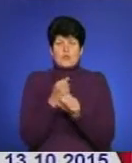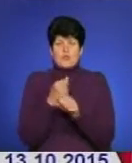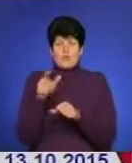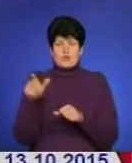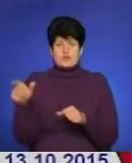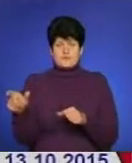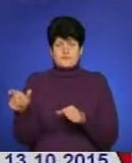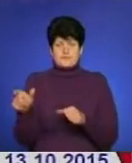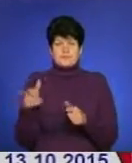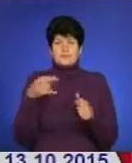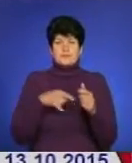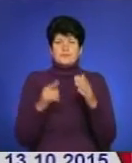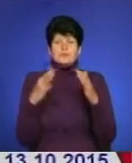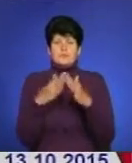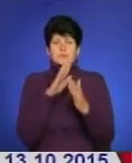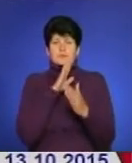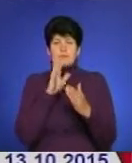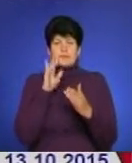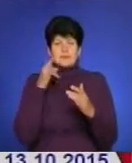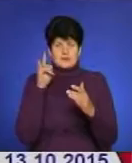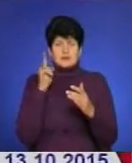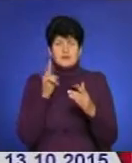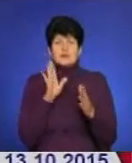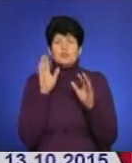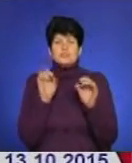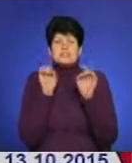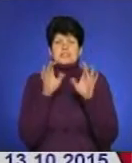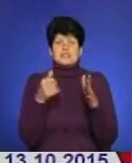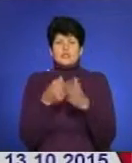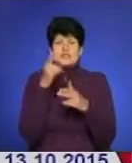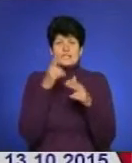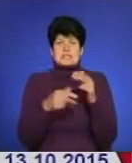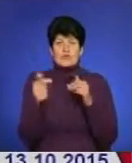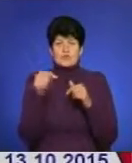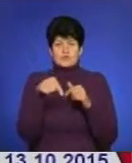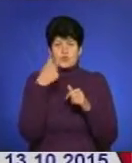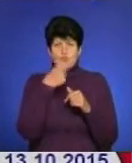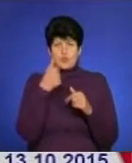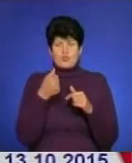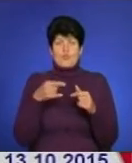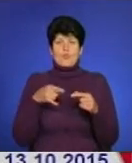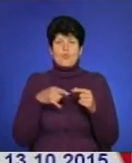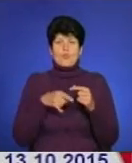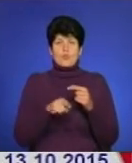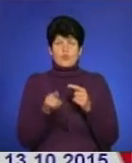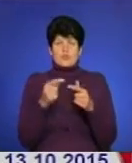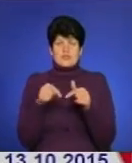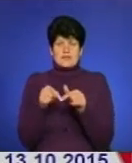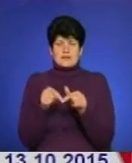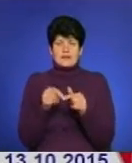Перинатальний центр матері і дитини буде зданий до кінця грудня цього року. Пологове відділення. Тим часом